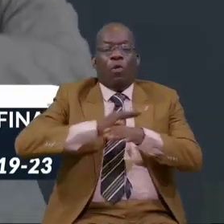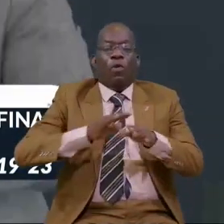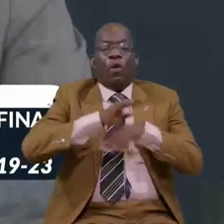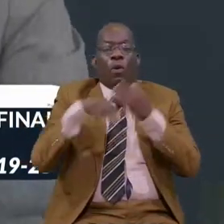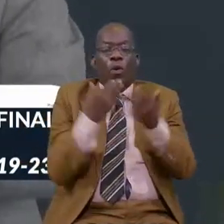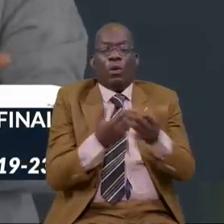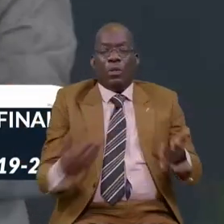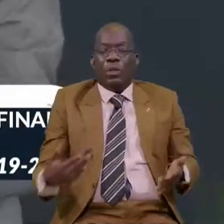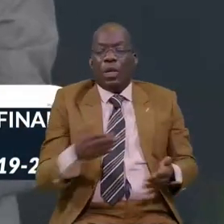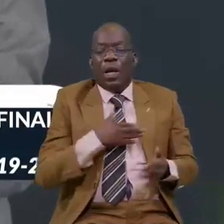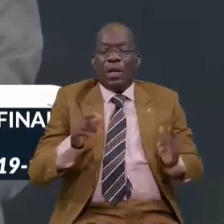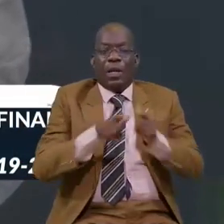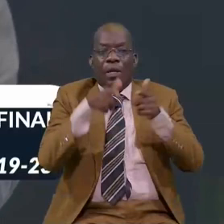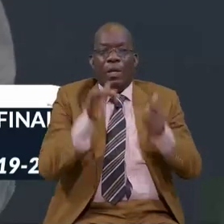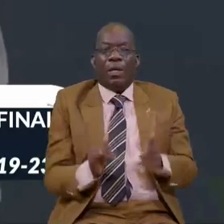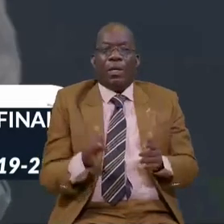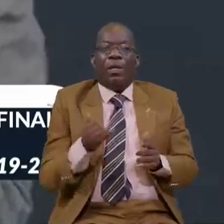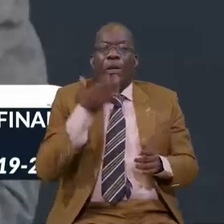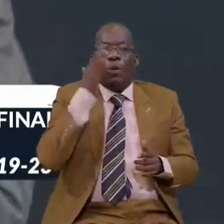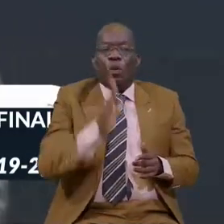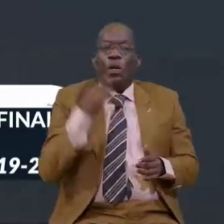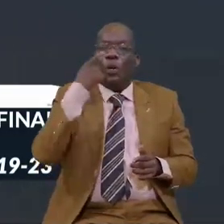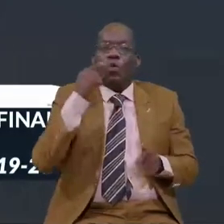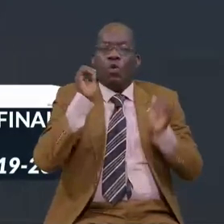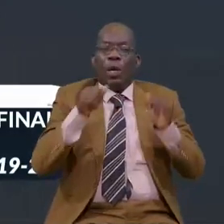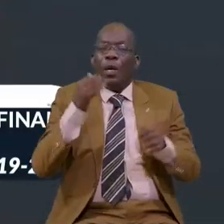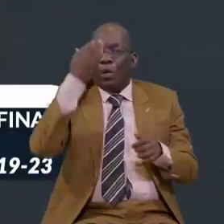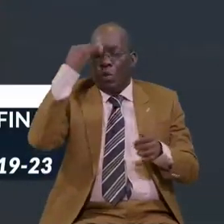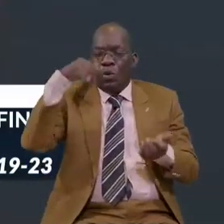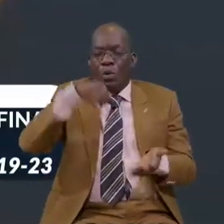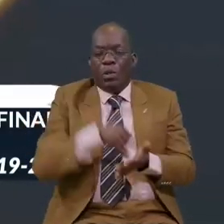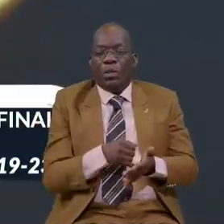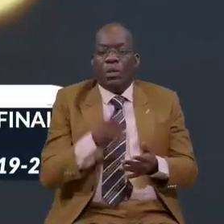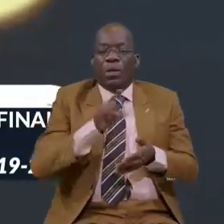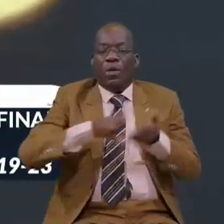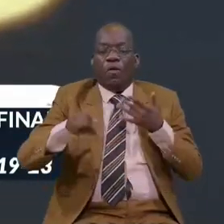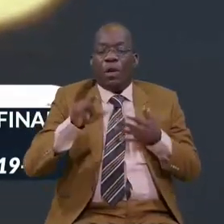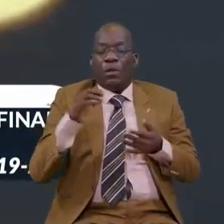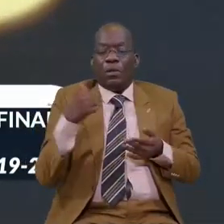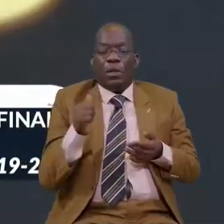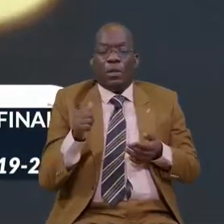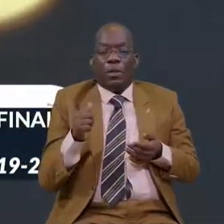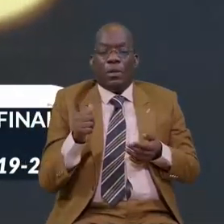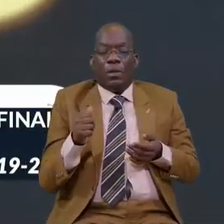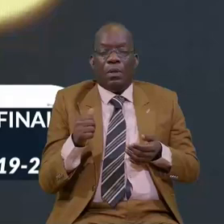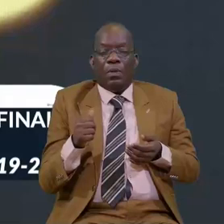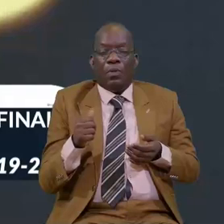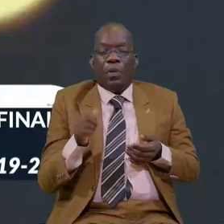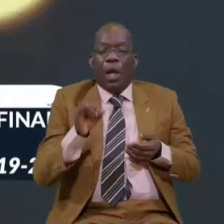Le cœur est tortueux par dessus tout et il est méchant. Qui peut le